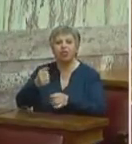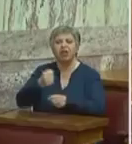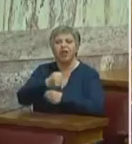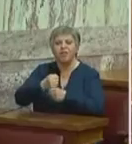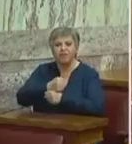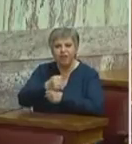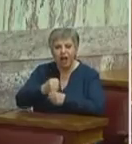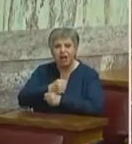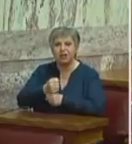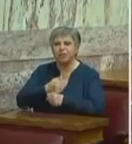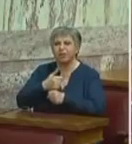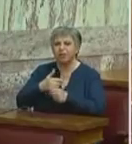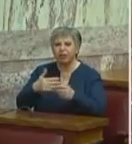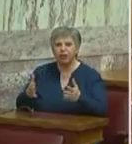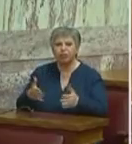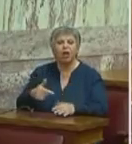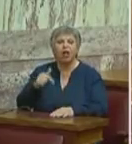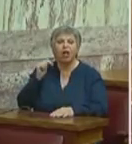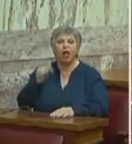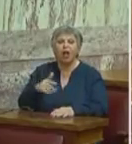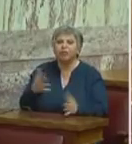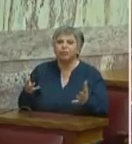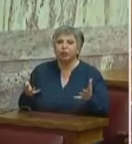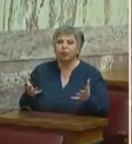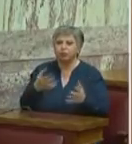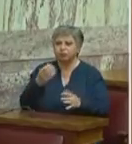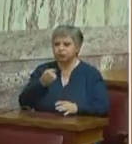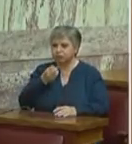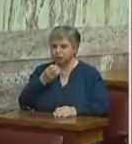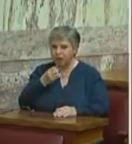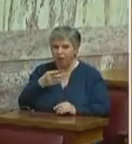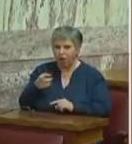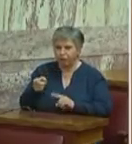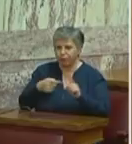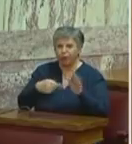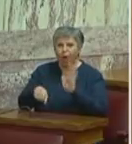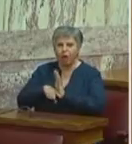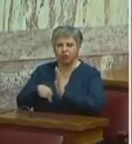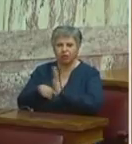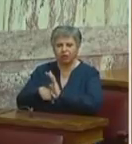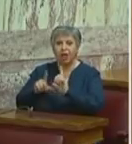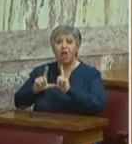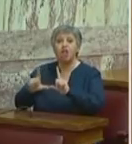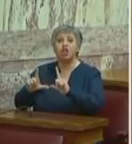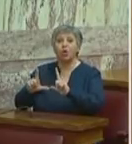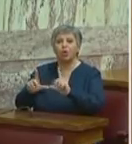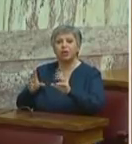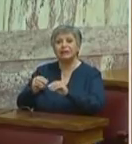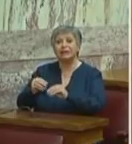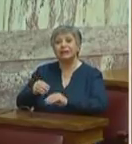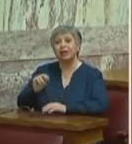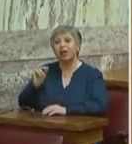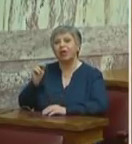Προϊόν σκευωρίας λοιπόν γι' αυτό. Ας είναι. Ας έχουμε κατά νου